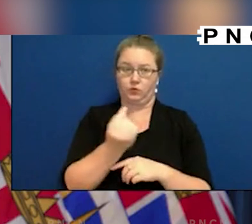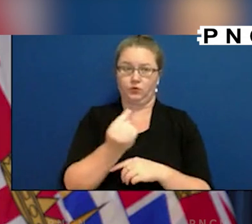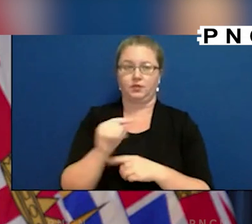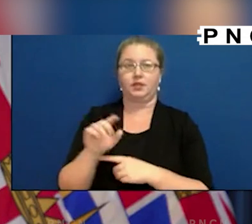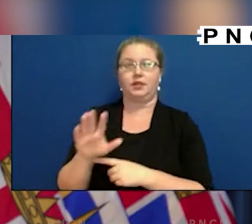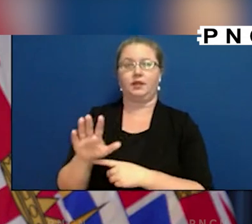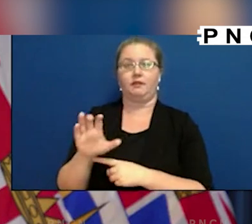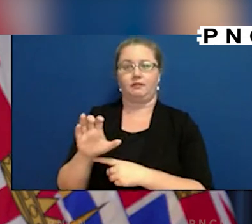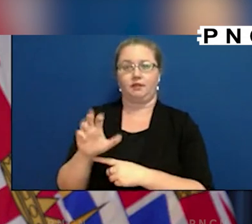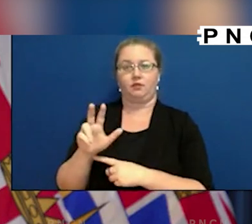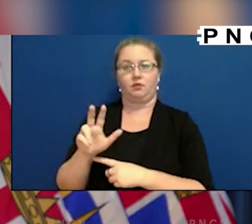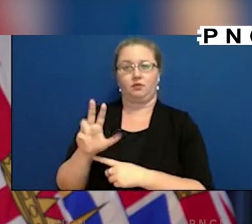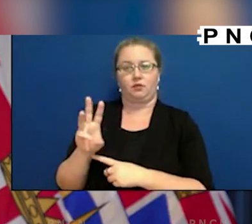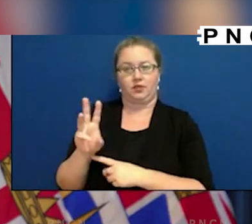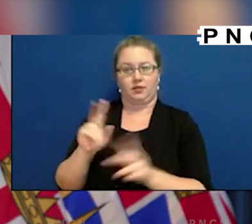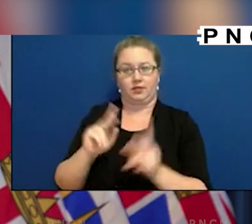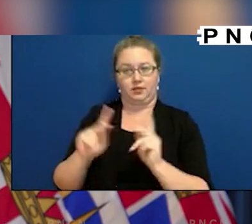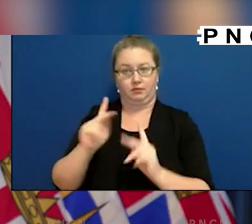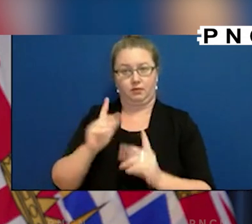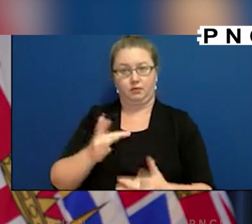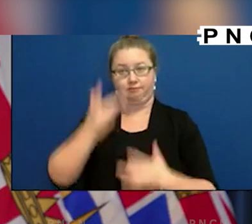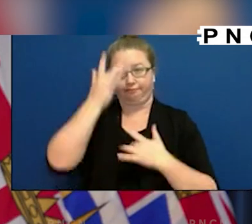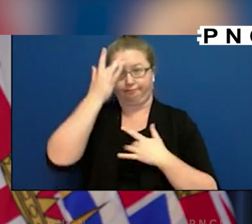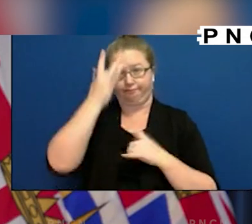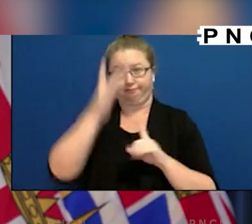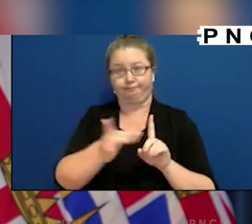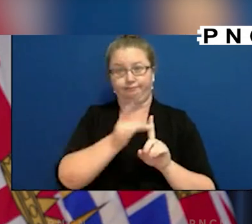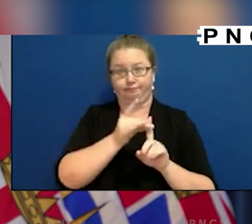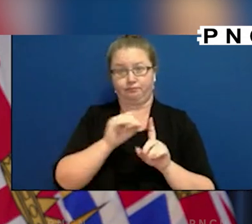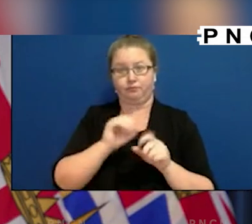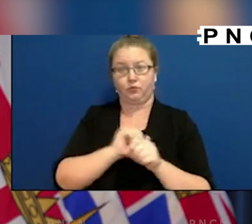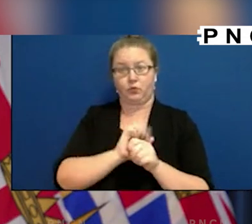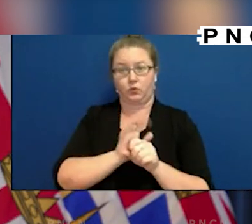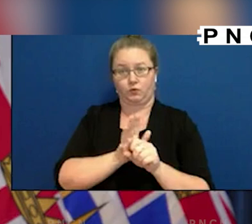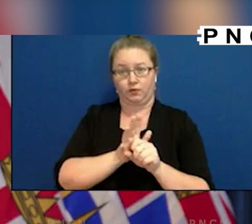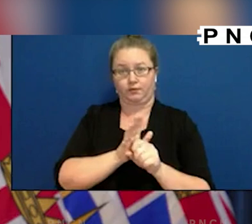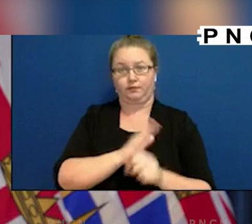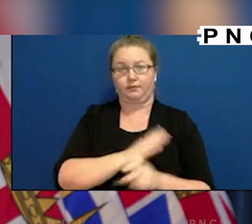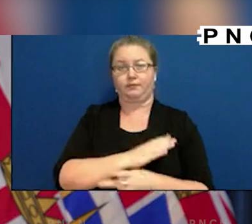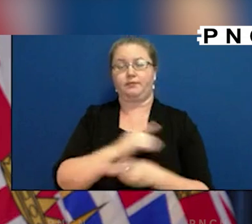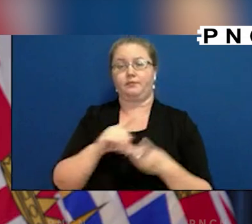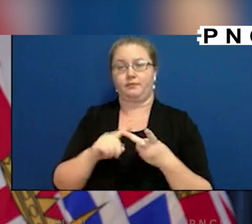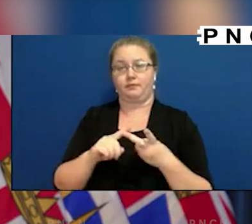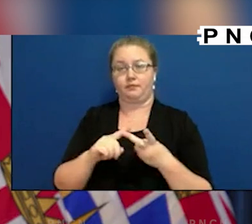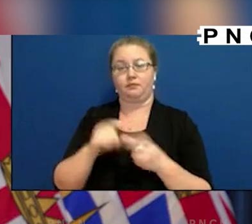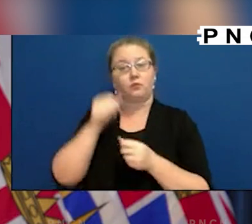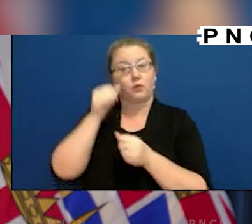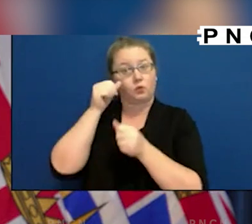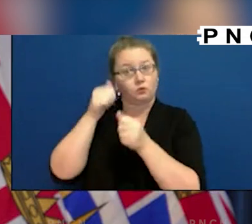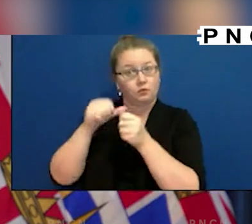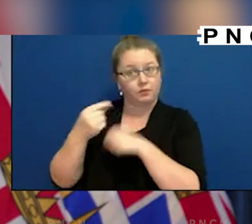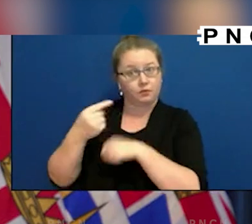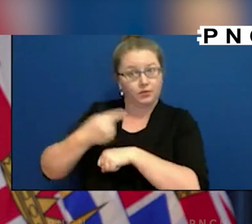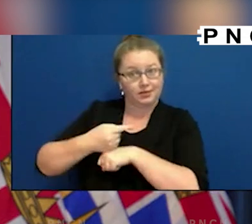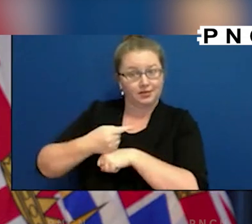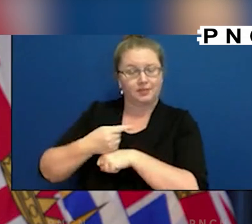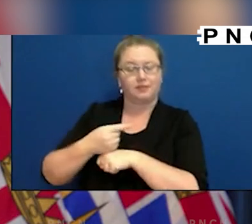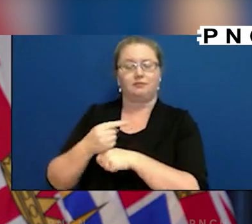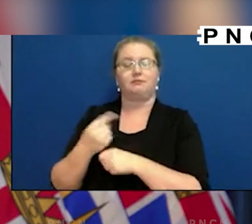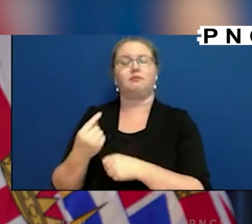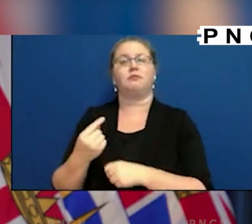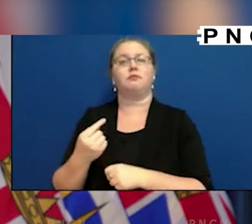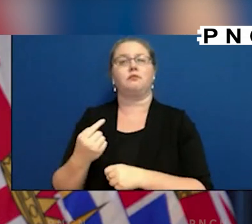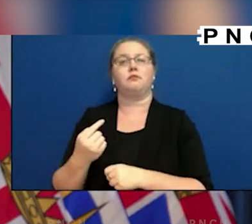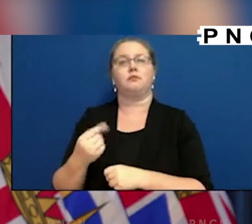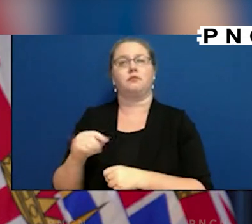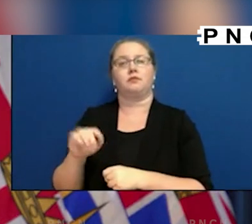initial 536 people test positive for COVID-19. And from Remembrance Day yesterday to today,